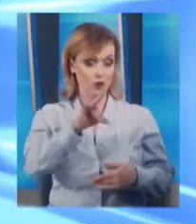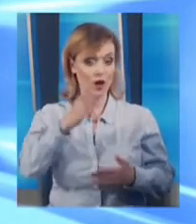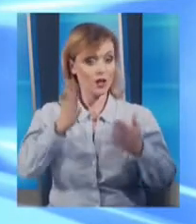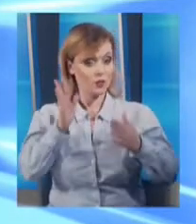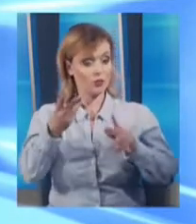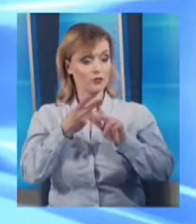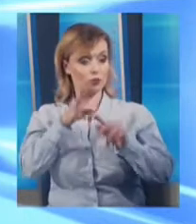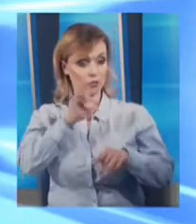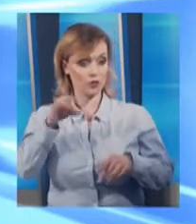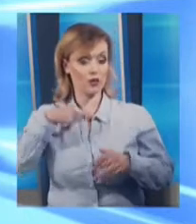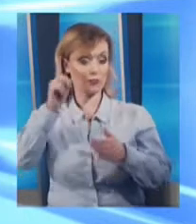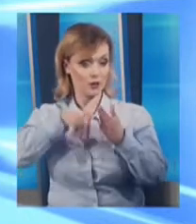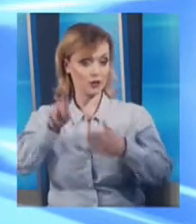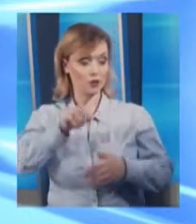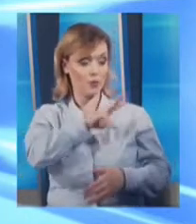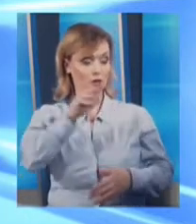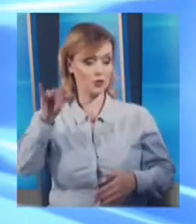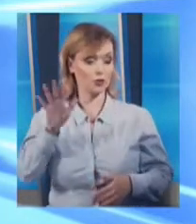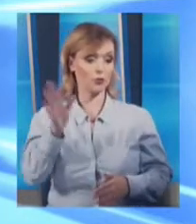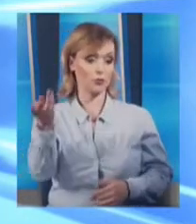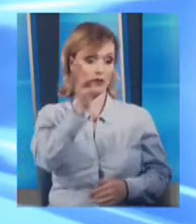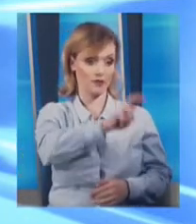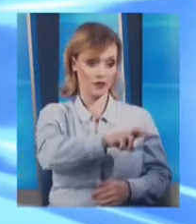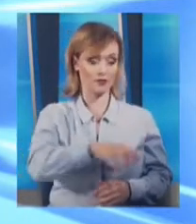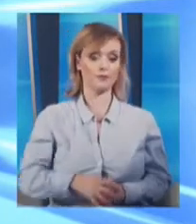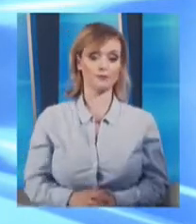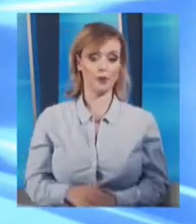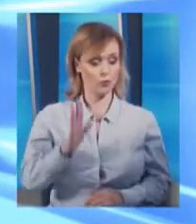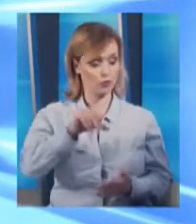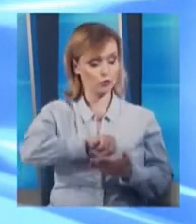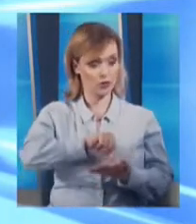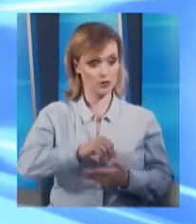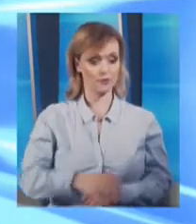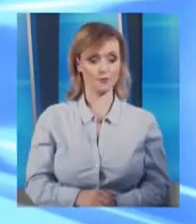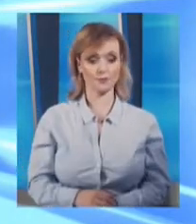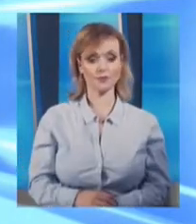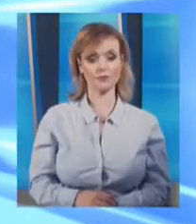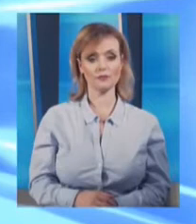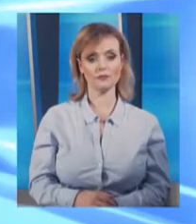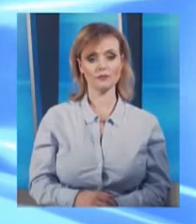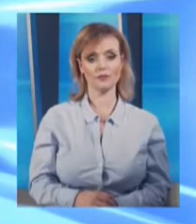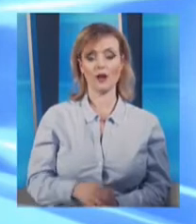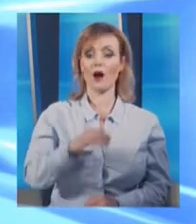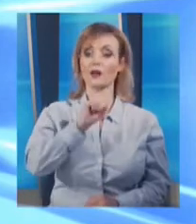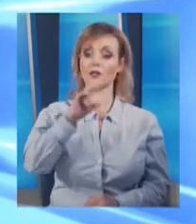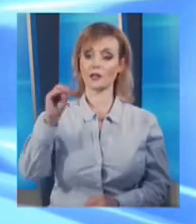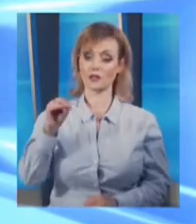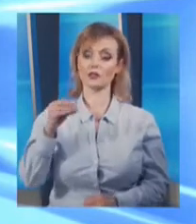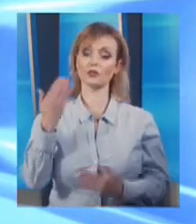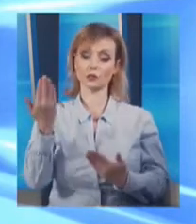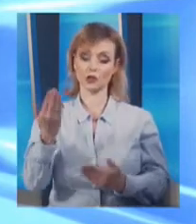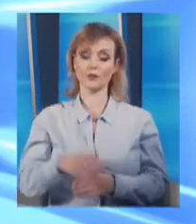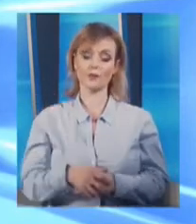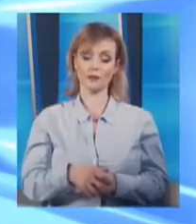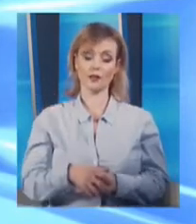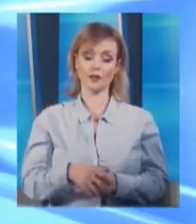atunci să sperăm că doamna Sandu va veni la dezbatere. Mergem la domnul Năstase. Aceeași întrebare, domnule Năstase. Trei